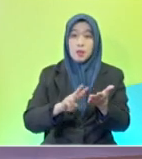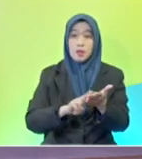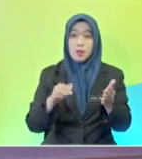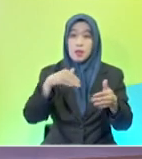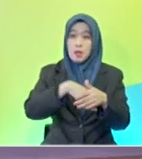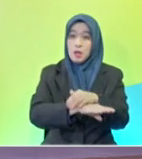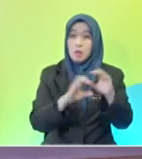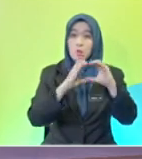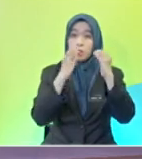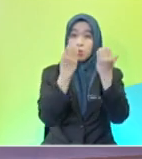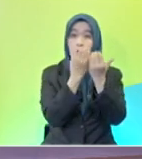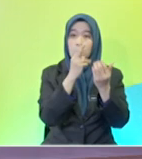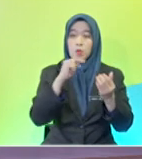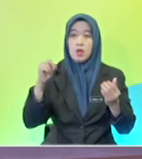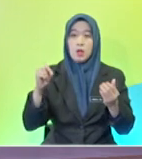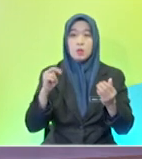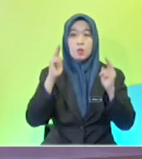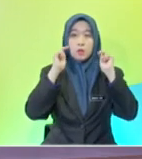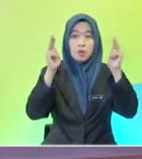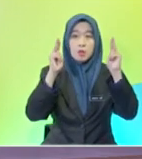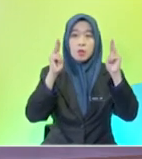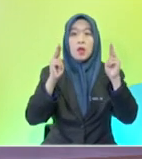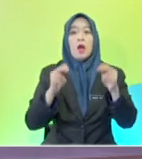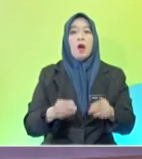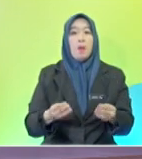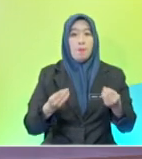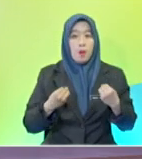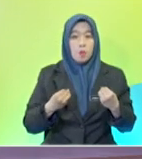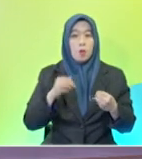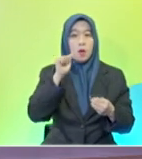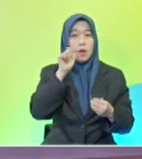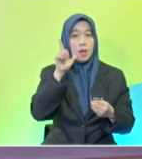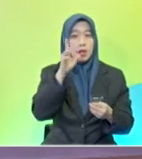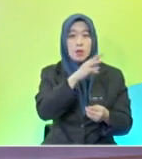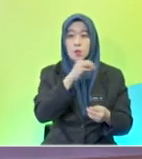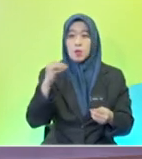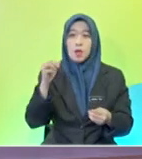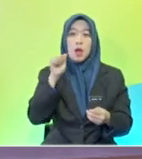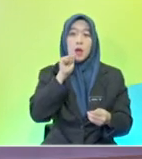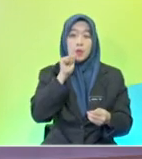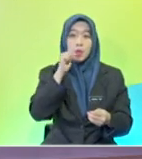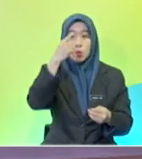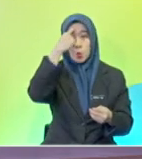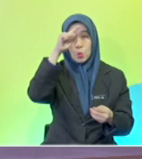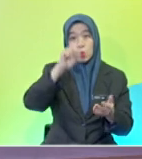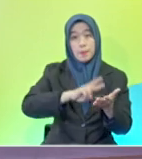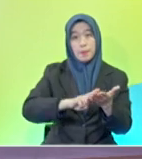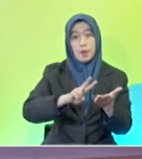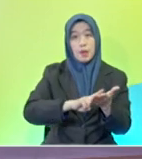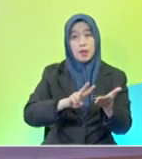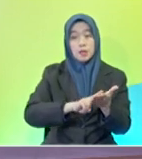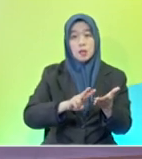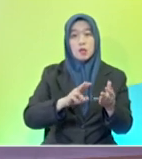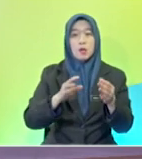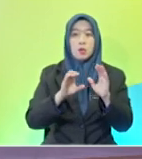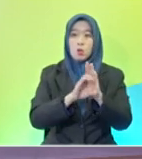Okay. Ustazah mahukan Alia dan juga Amni bersedia untuk membaca contoh ayat